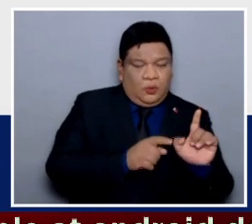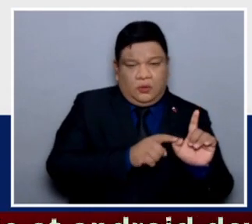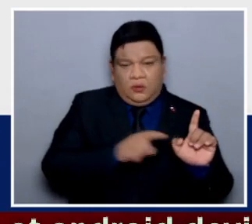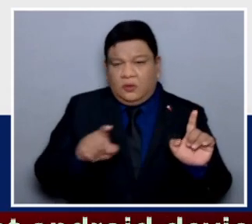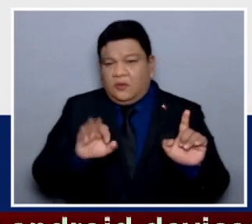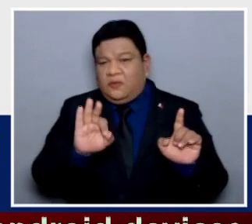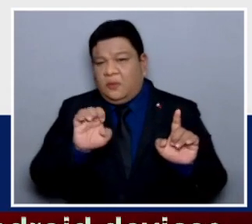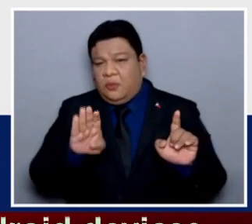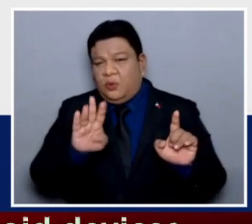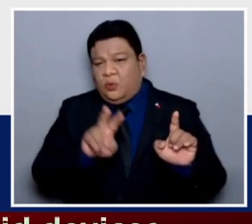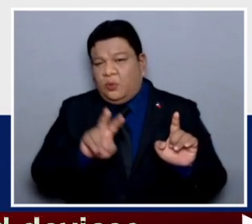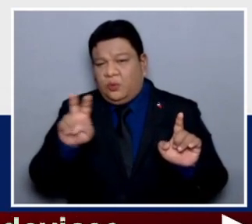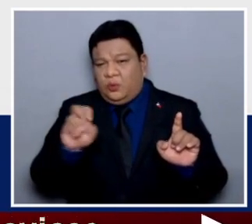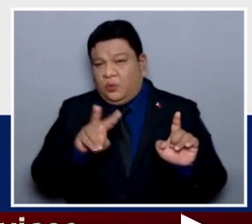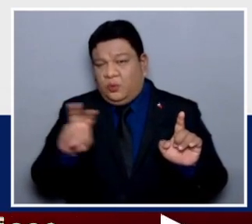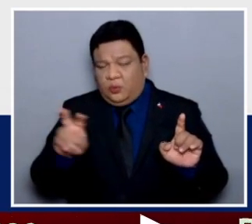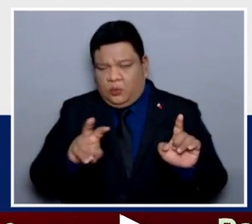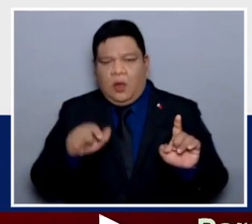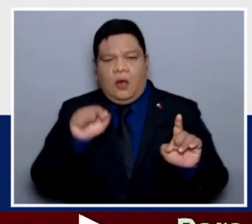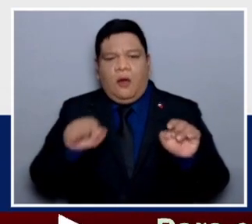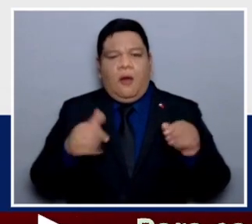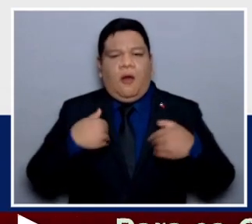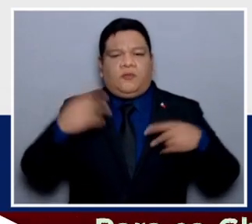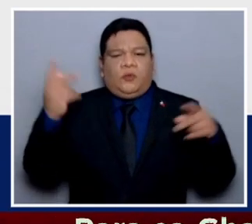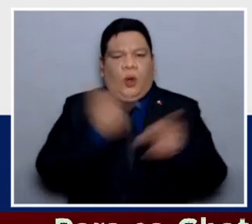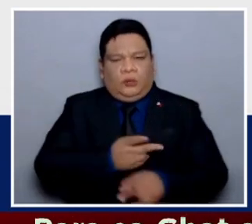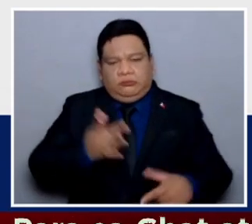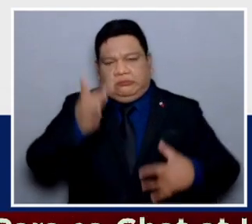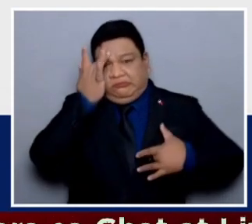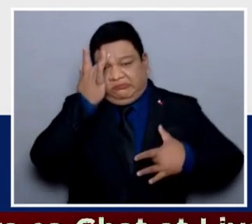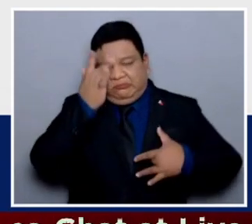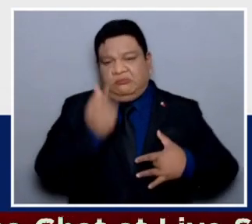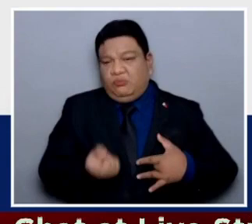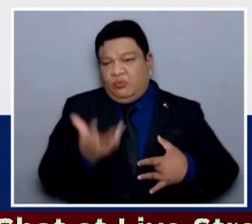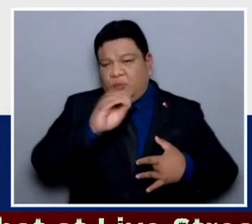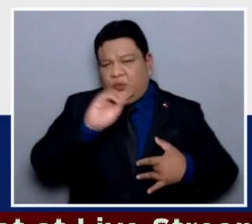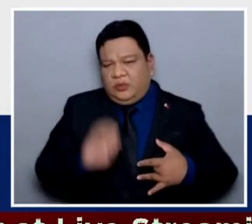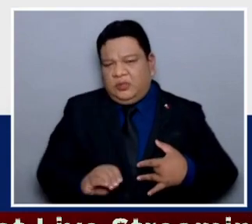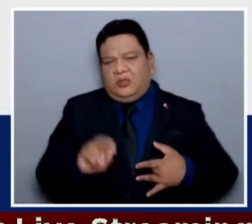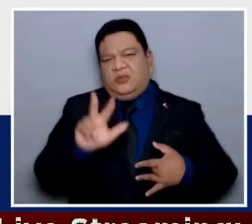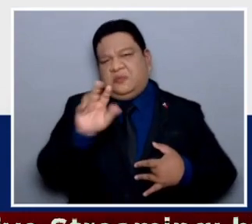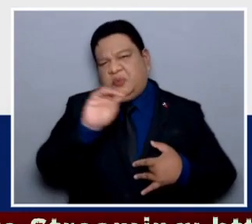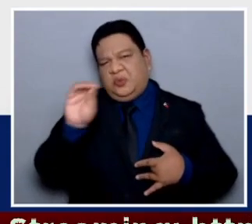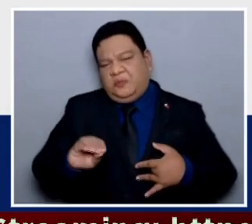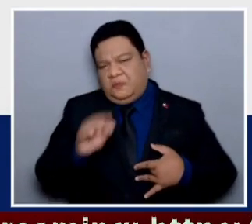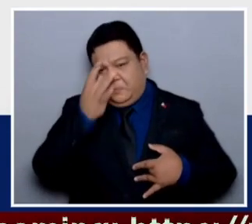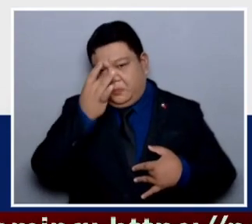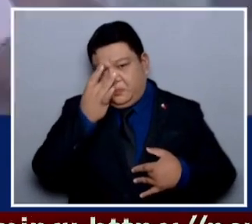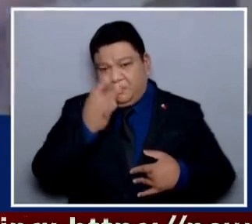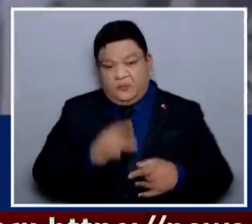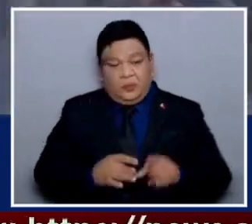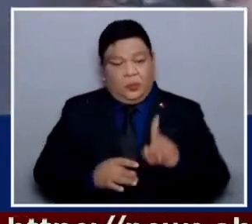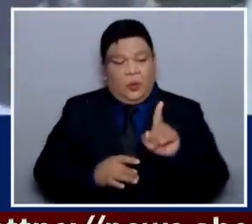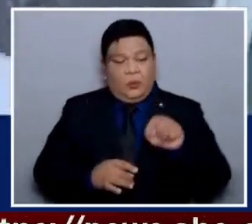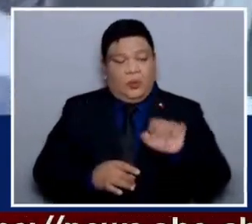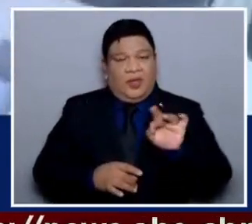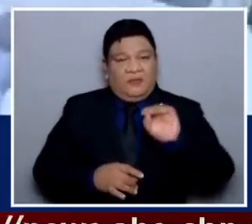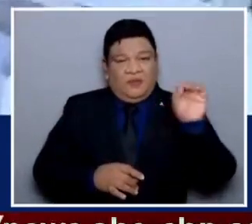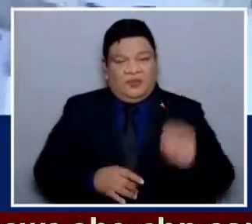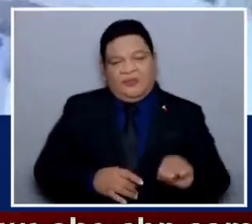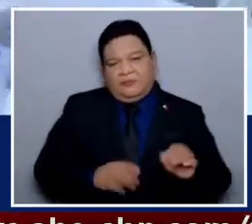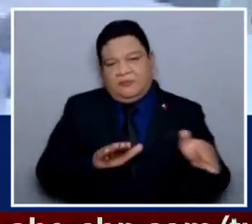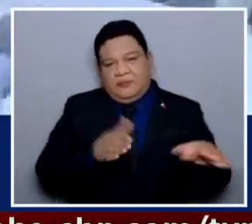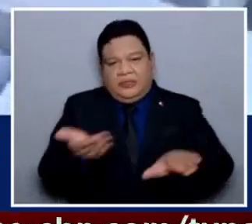Pebrero 2022 ang nagkaroon ng malalang sakit, habang 1.8% sa mga tinamaan nito ang namatay. Inilabas